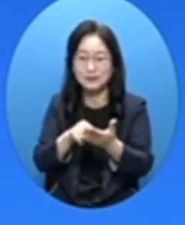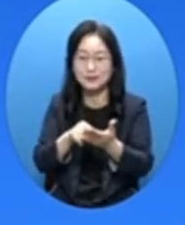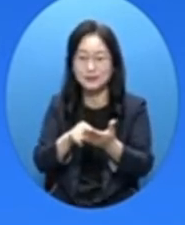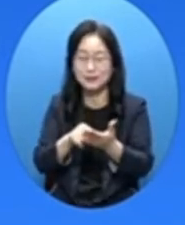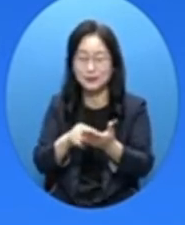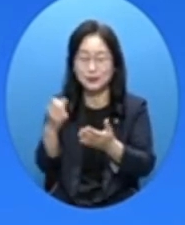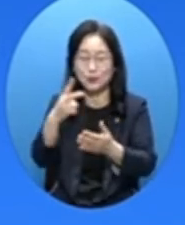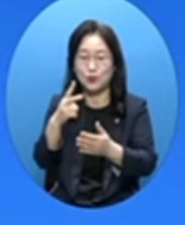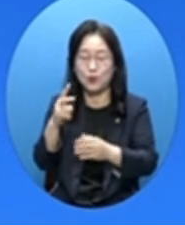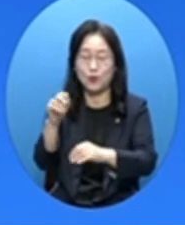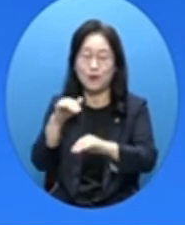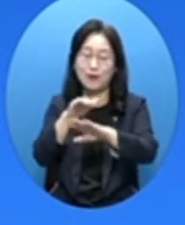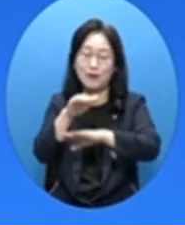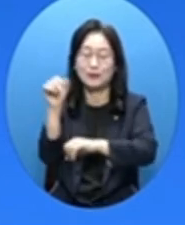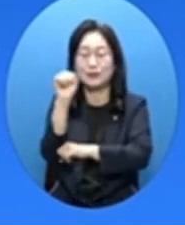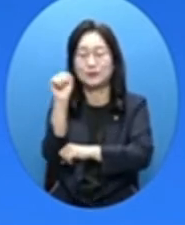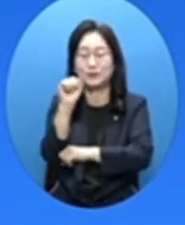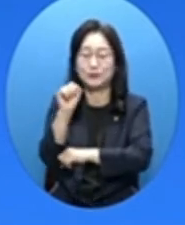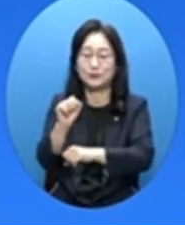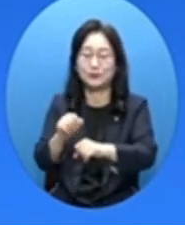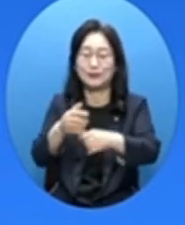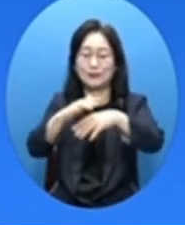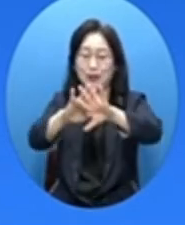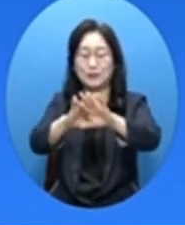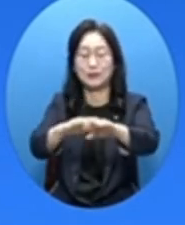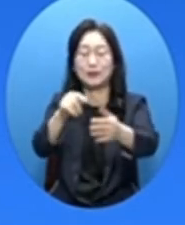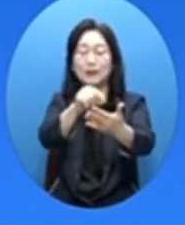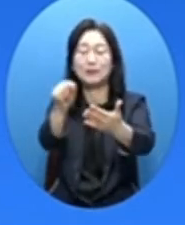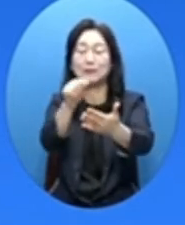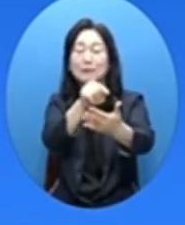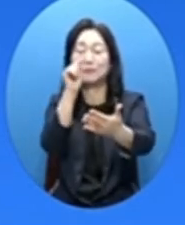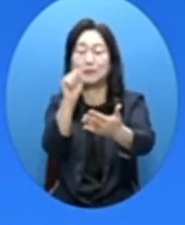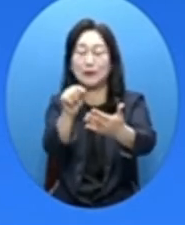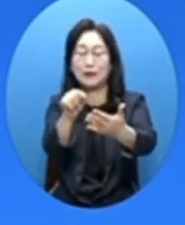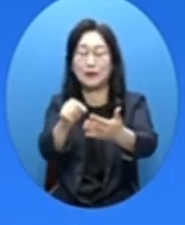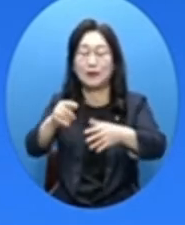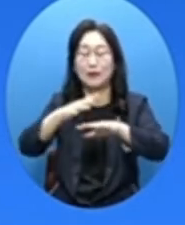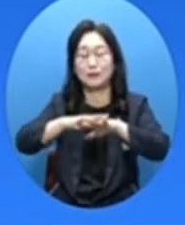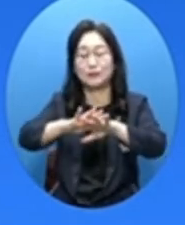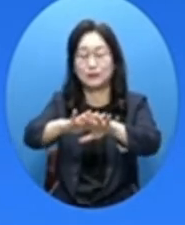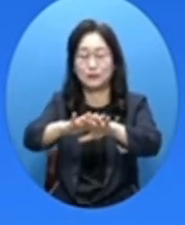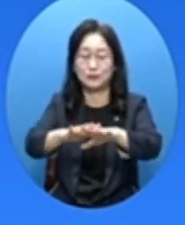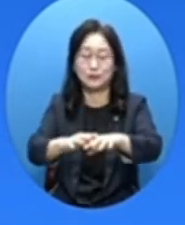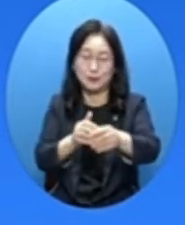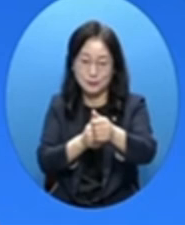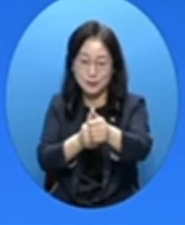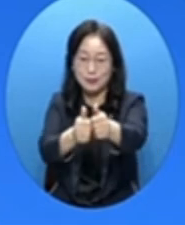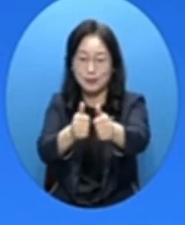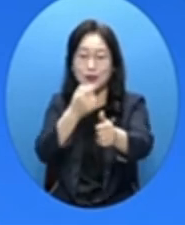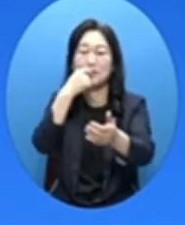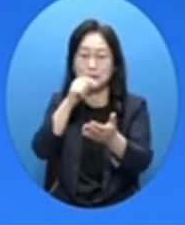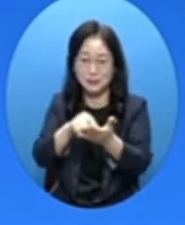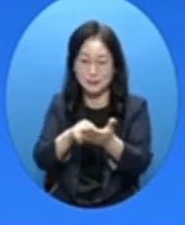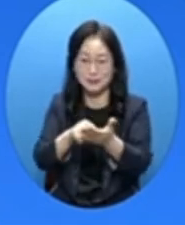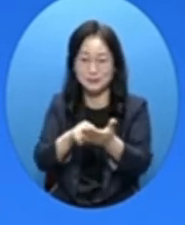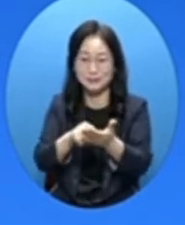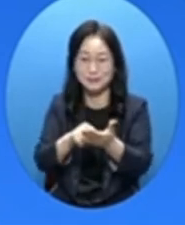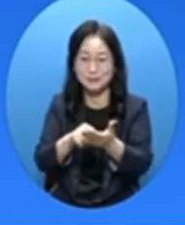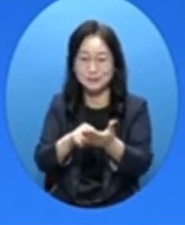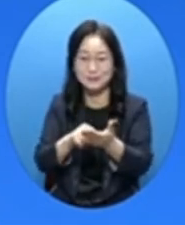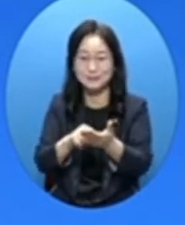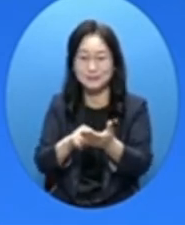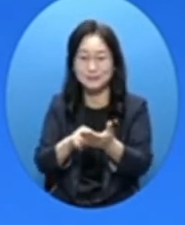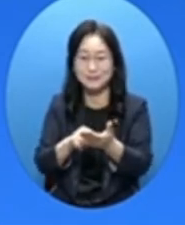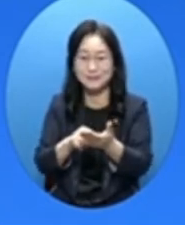자동차에 타도 내비게이션을 틀어놓고 목적지만 설치해 놓기만 하면 글로 인도해 주니까 문제가 없는데